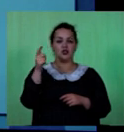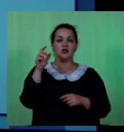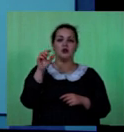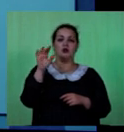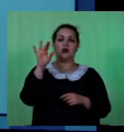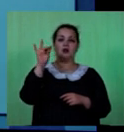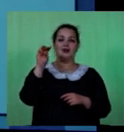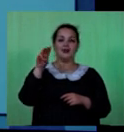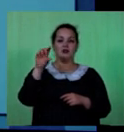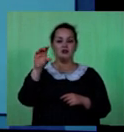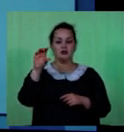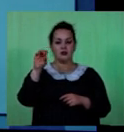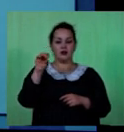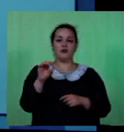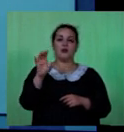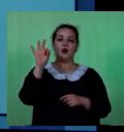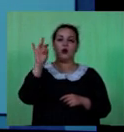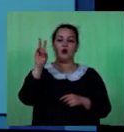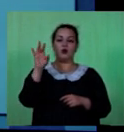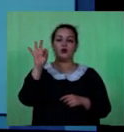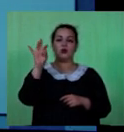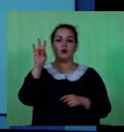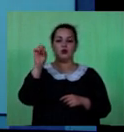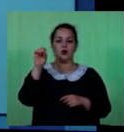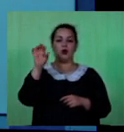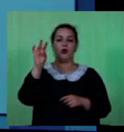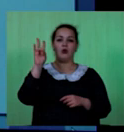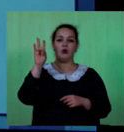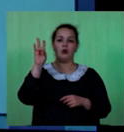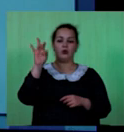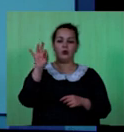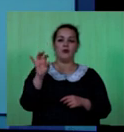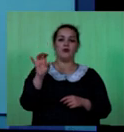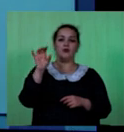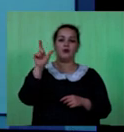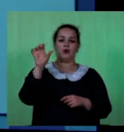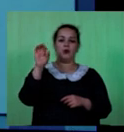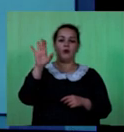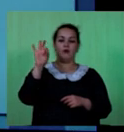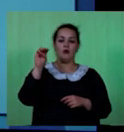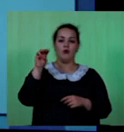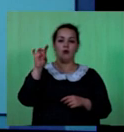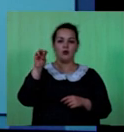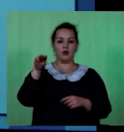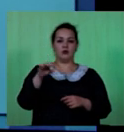лицо – он, она, оно говорит, они говорят.